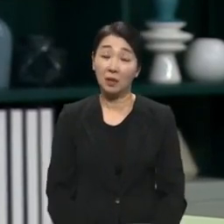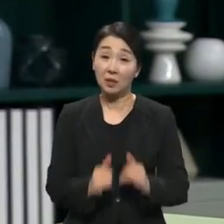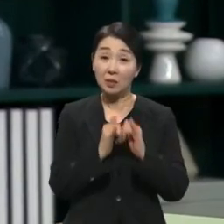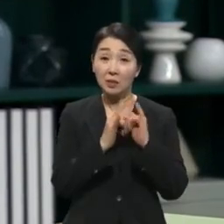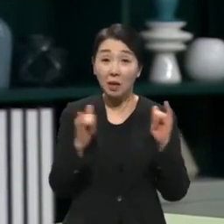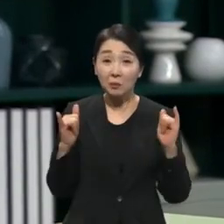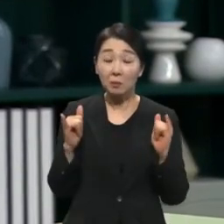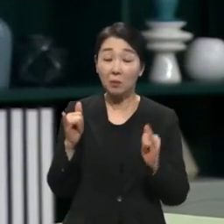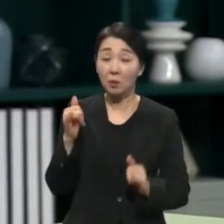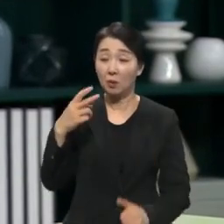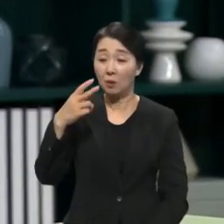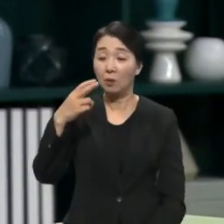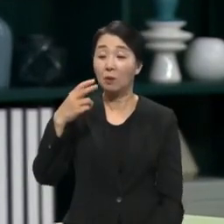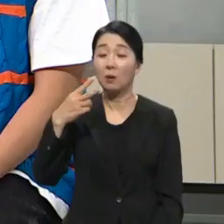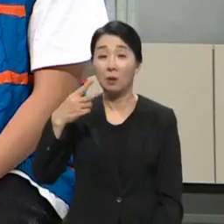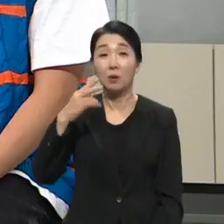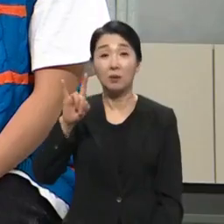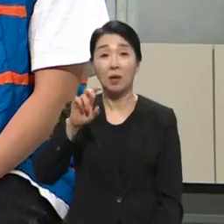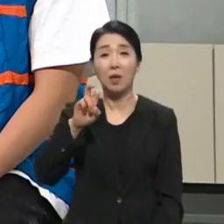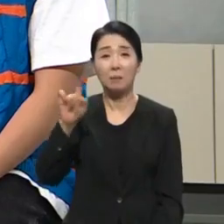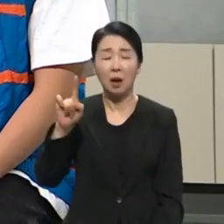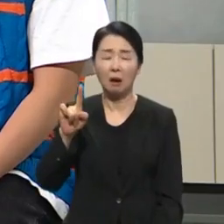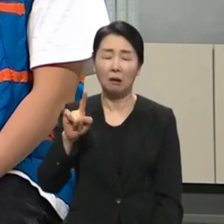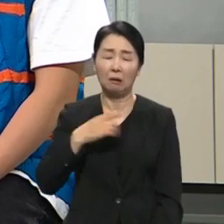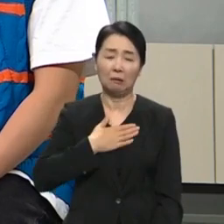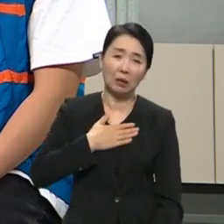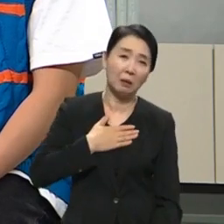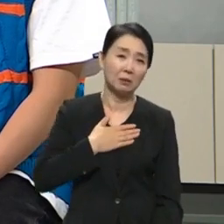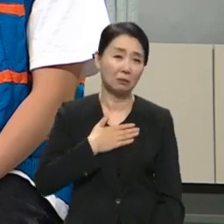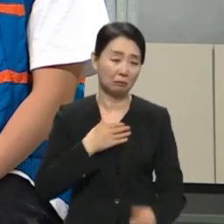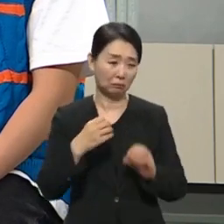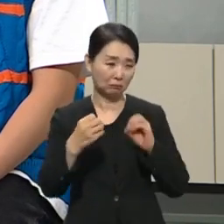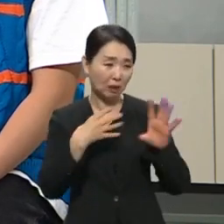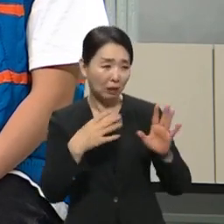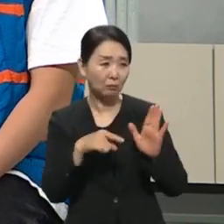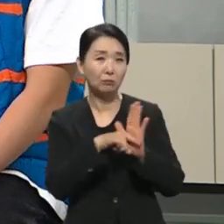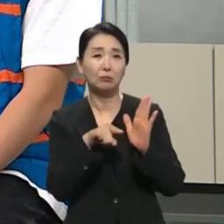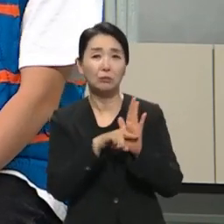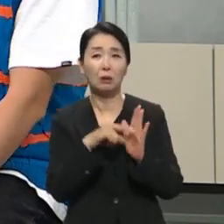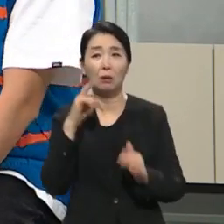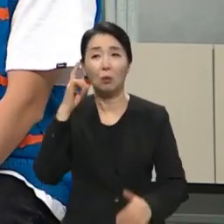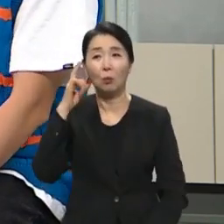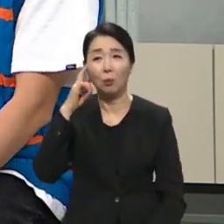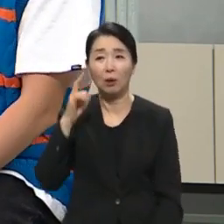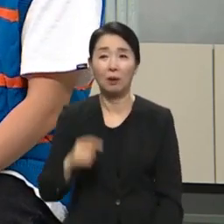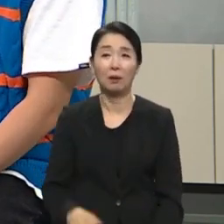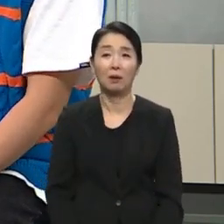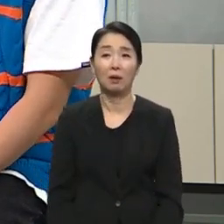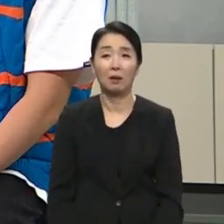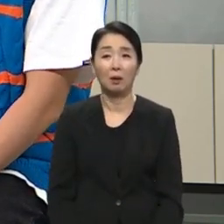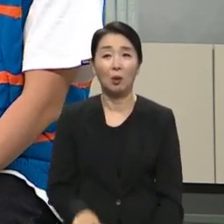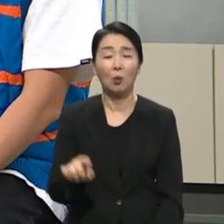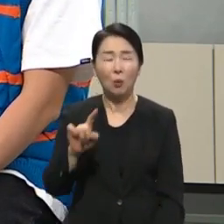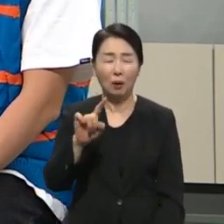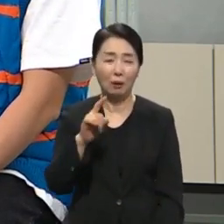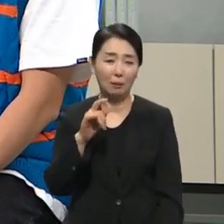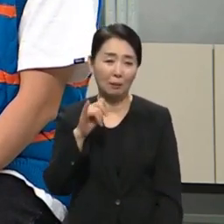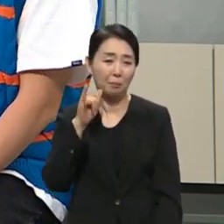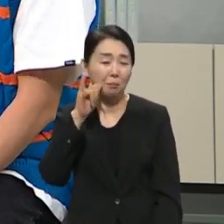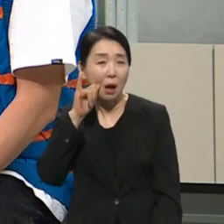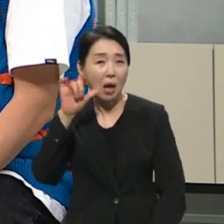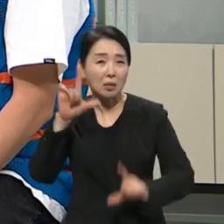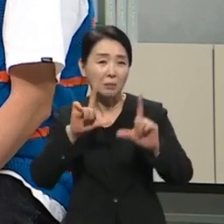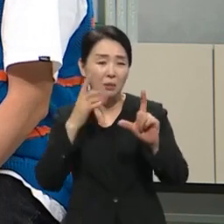감정반응이 굉장히 부정적인게 많습니다 그래서 대마 컨셉카페도 이제 마약 이미지 친근해지면 안 된다 이런